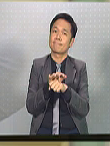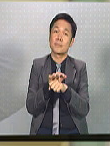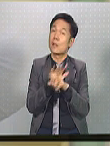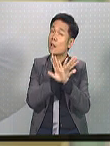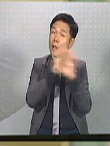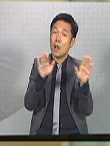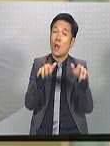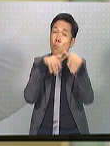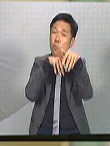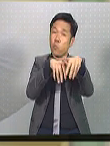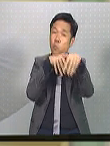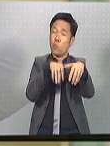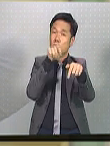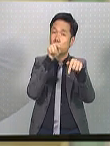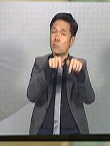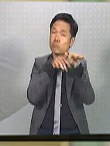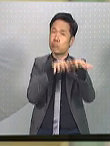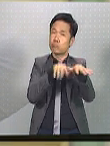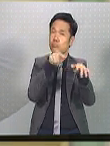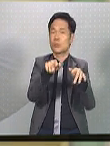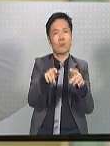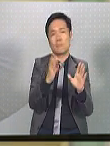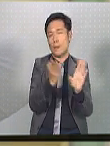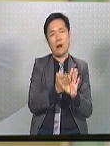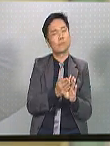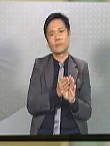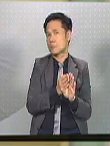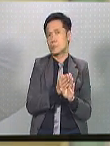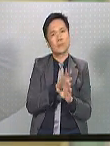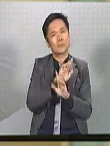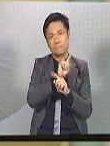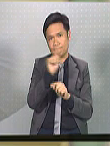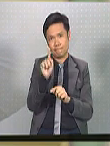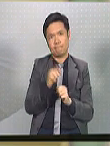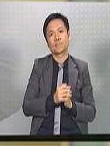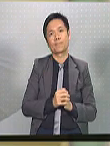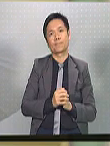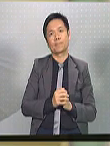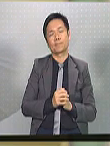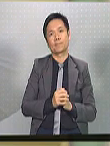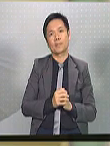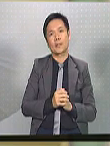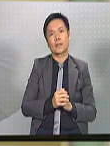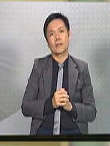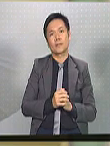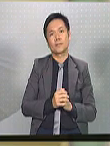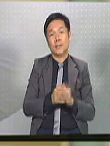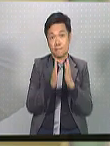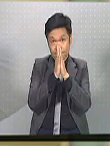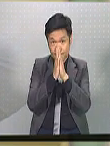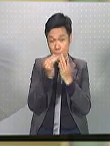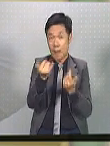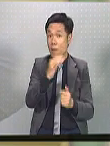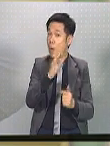Hai berpusing USU di bank ataupun dietisien dan Nah itu juga akan minta kepada PH